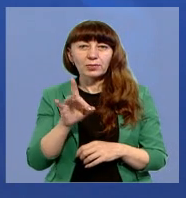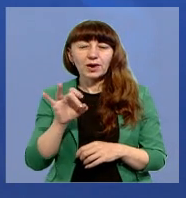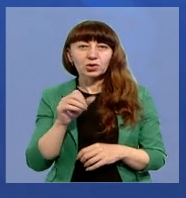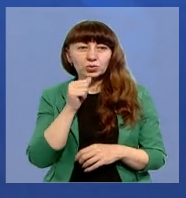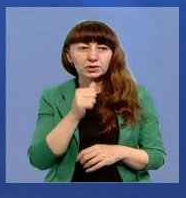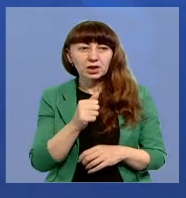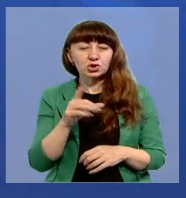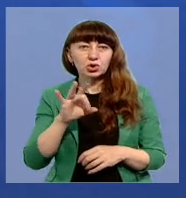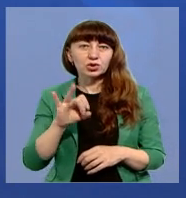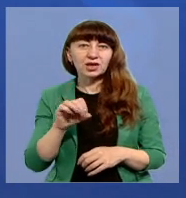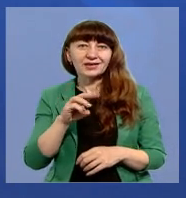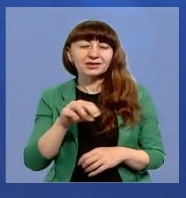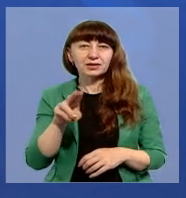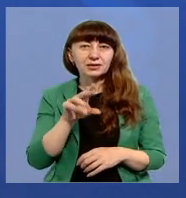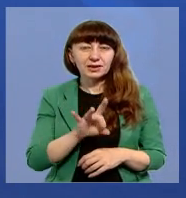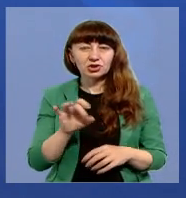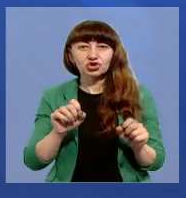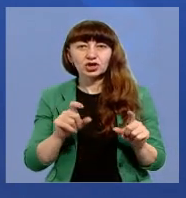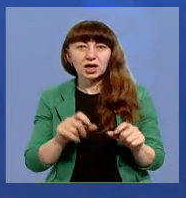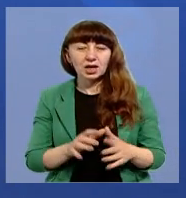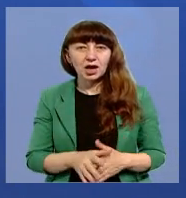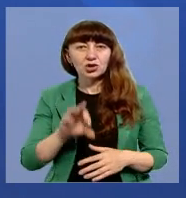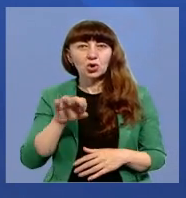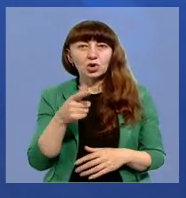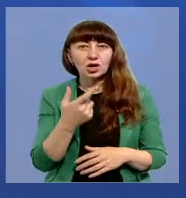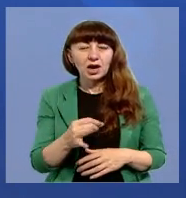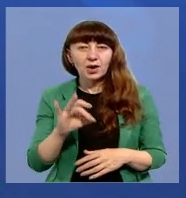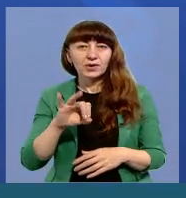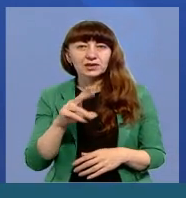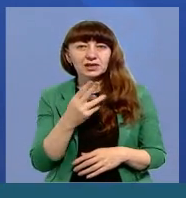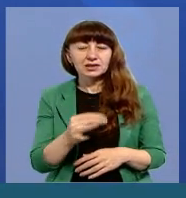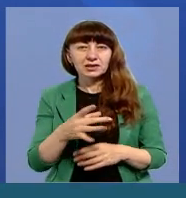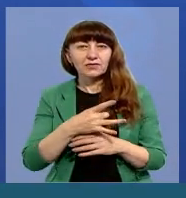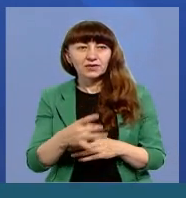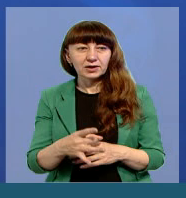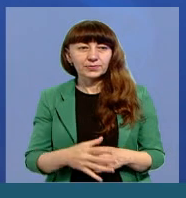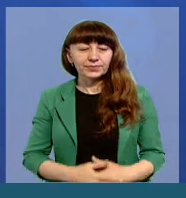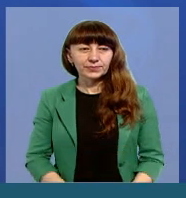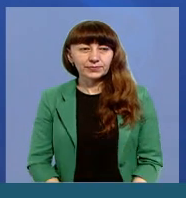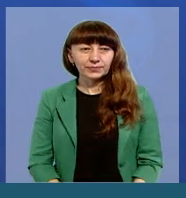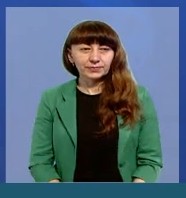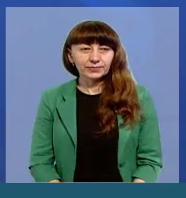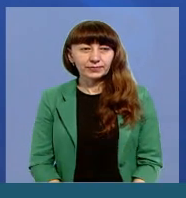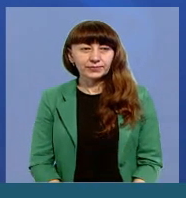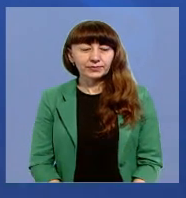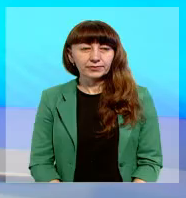Кустанай, реки Шуртанды в границах города Житогора, реки Тургай на территории Магидинского района в районе села Урпек.